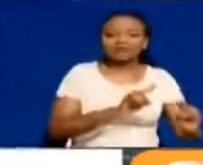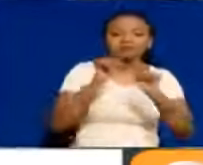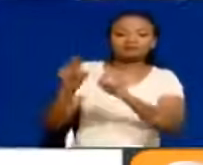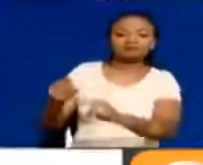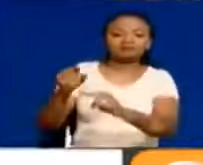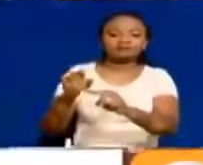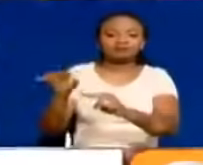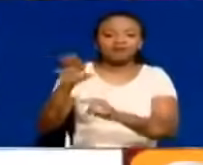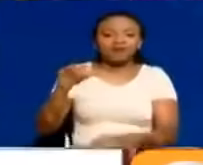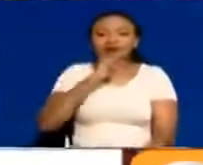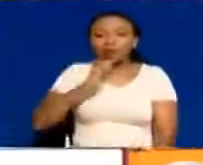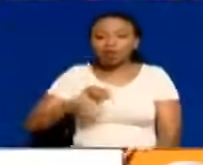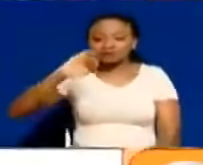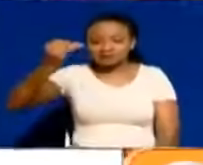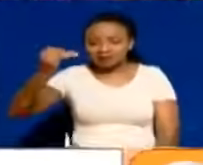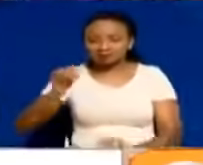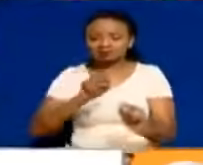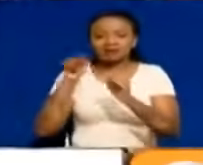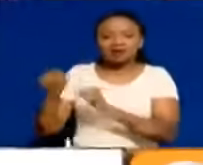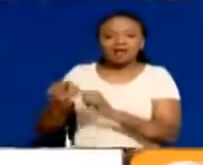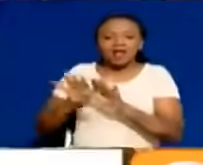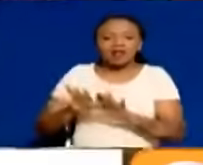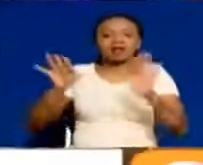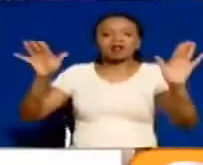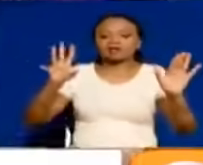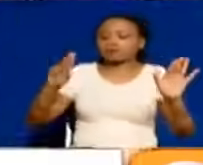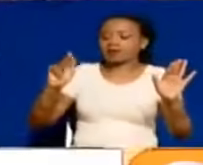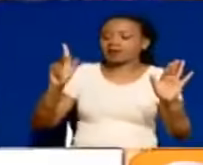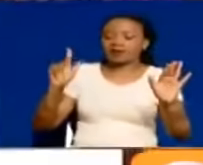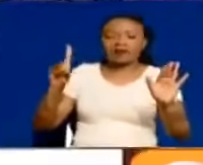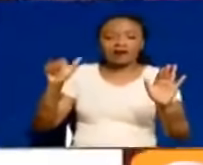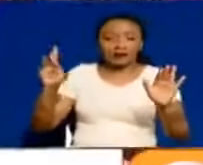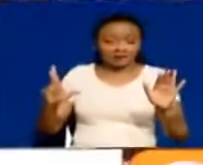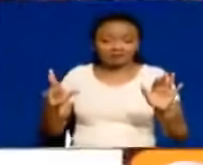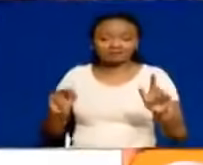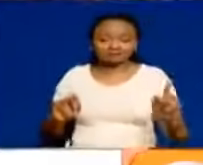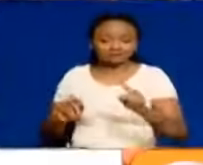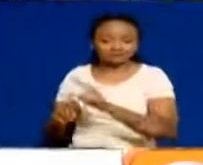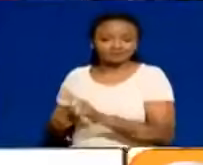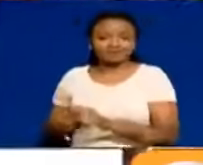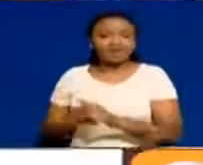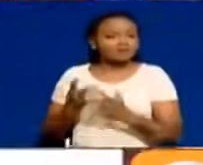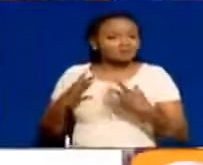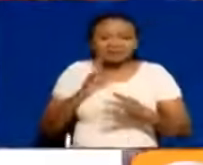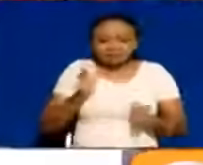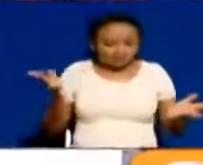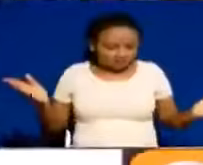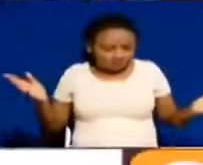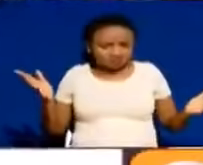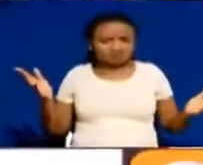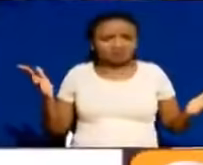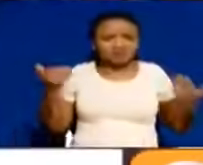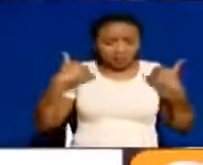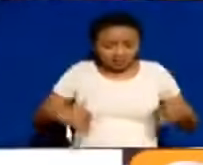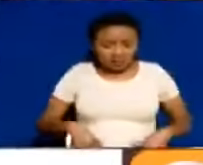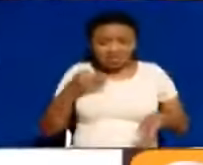kuelekea mji wa kale na uwanja wa Makadara kwa mkutano wa hadhara. Naibu wa rais alipinga madai kuwa yeye ni mfisadi. Ruto